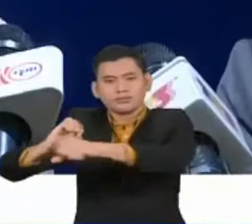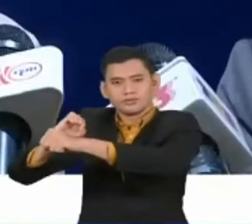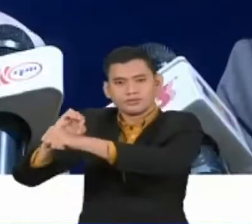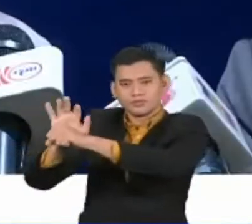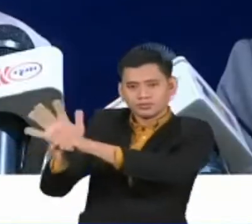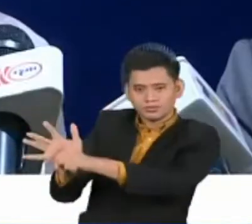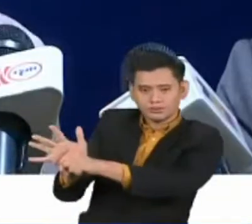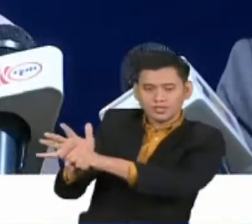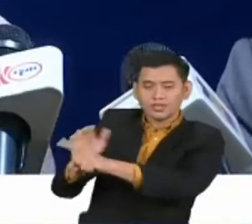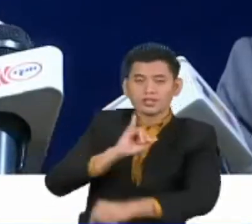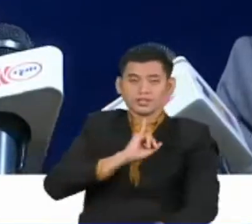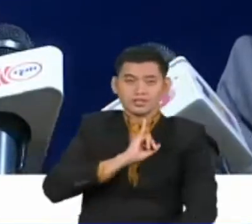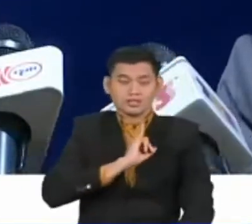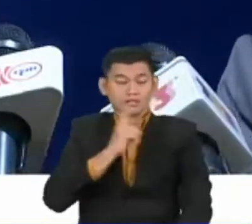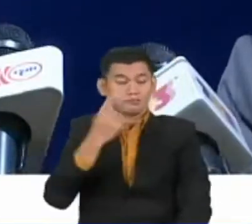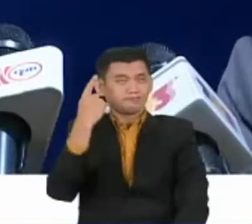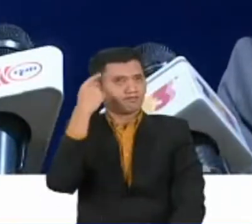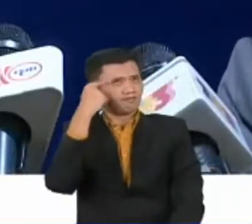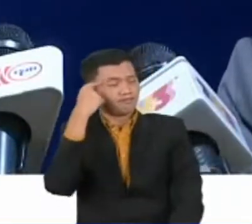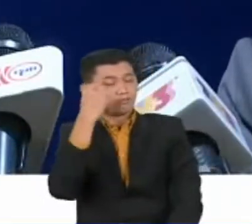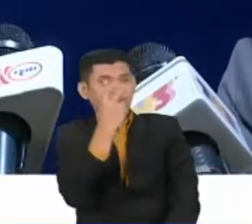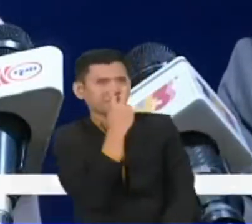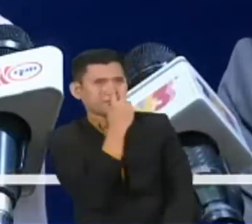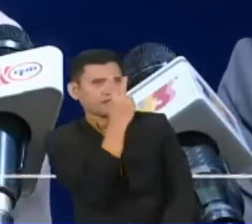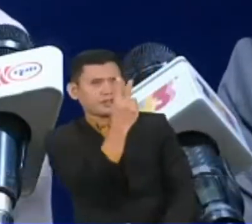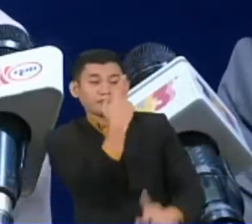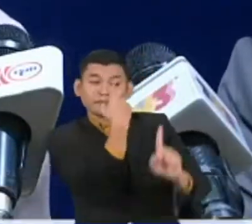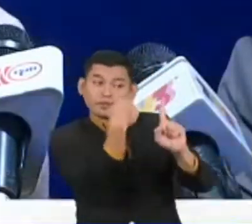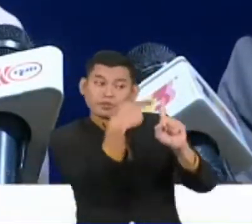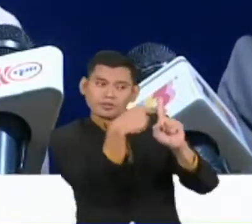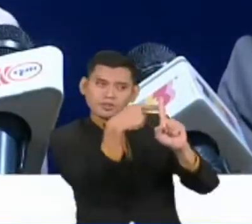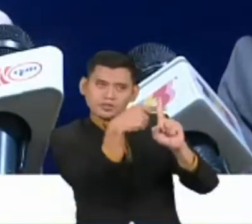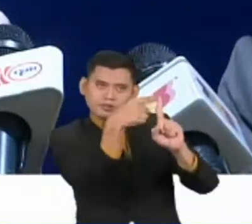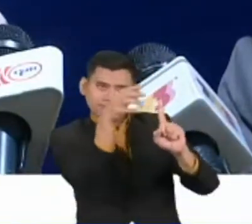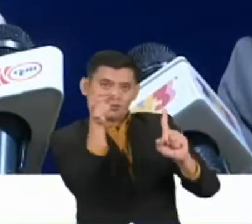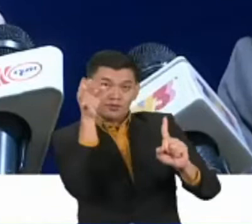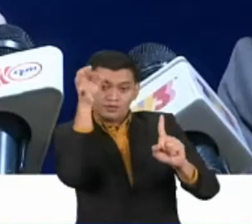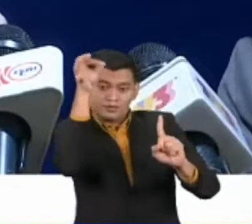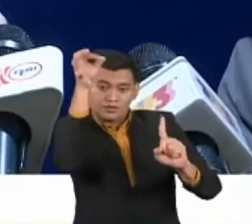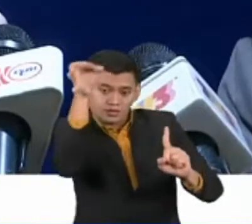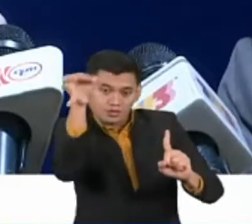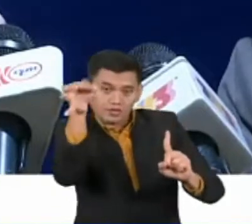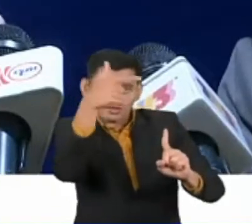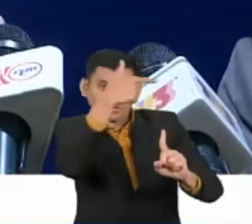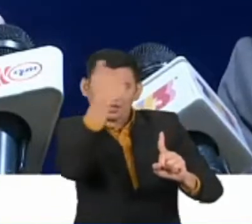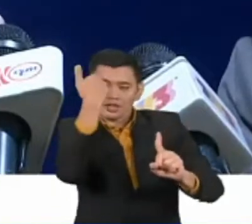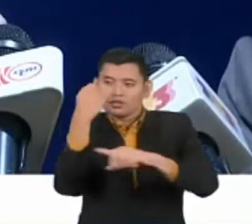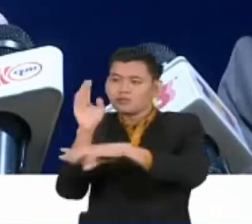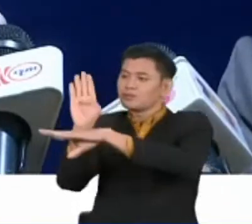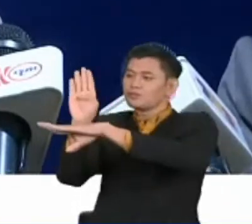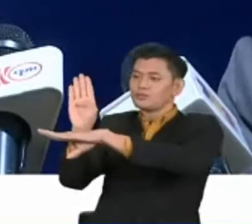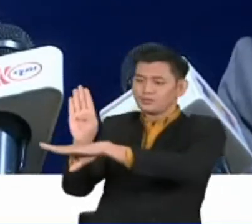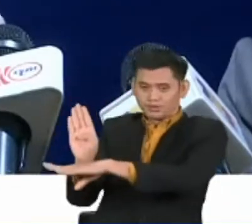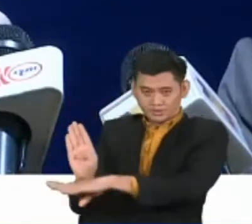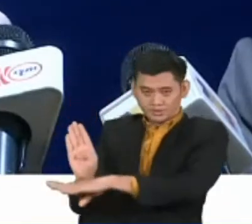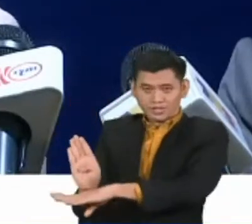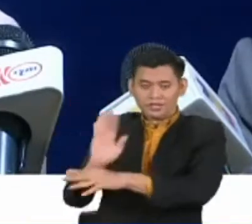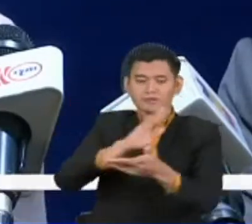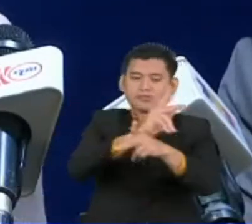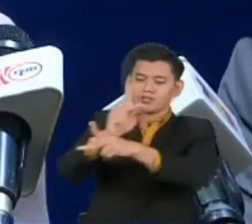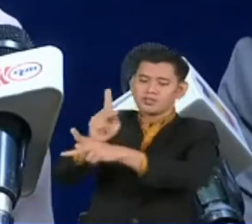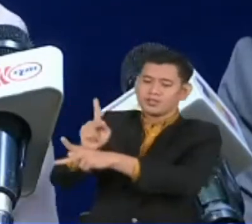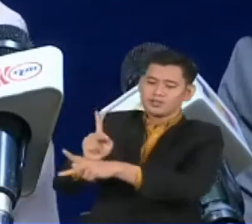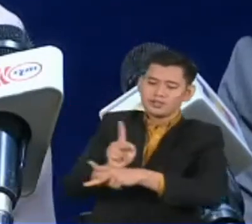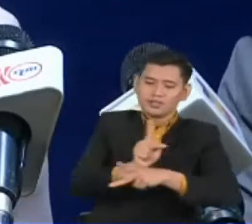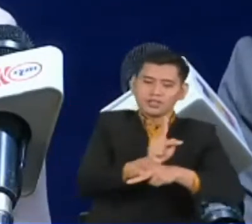Saya sangat positif, I'm more optimistic kerana apa ni, culture, budaya, hygiene tu dah